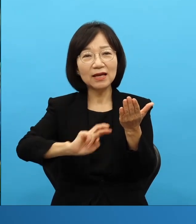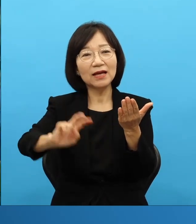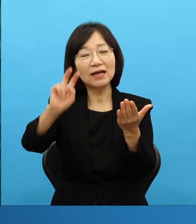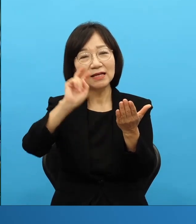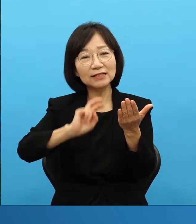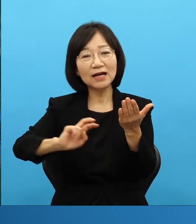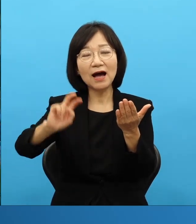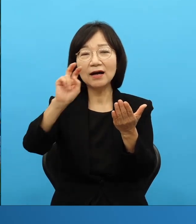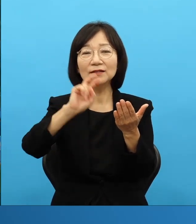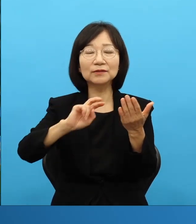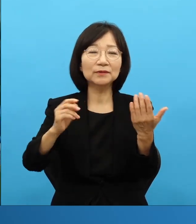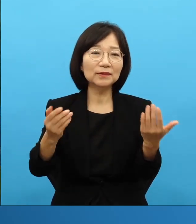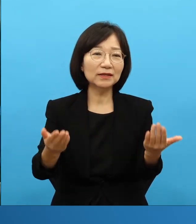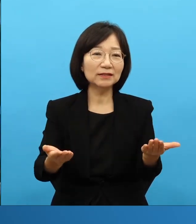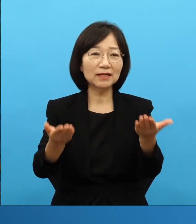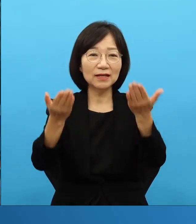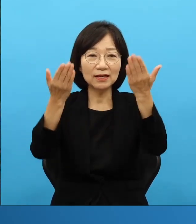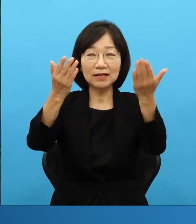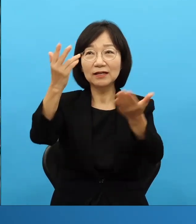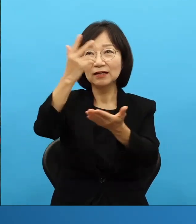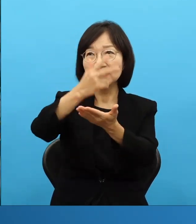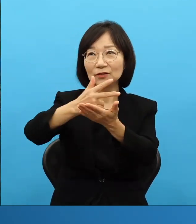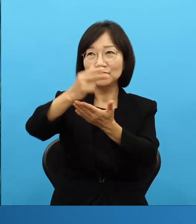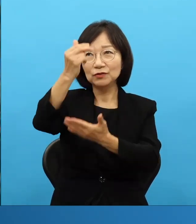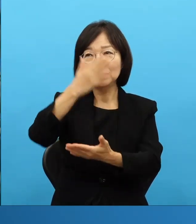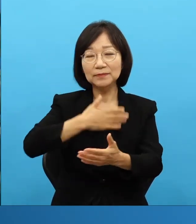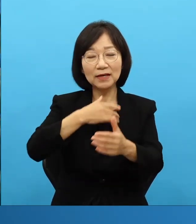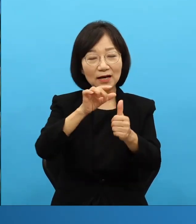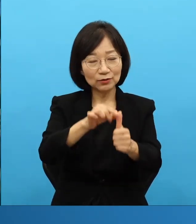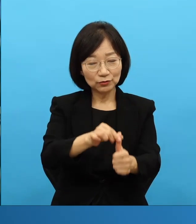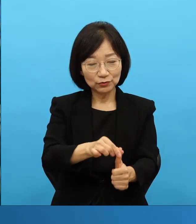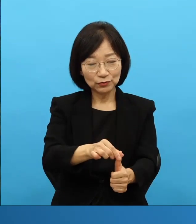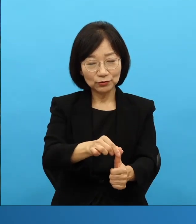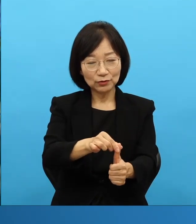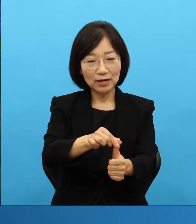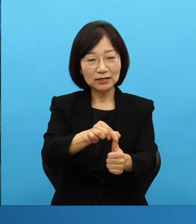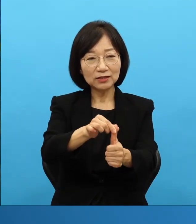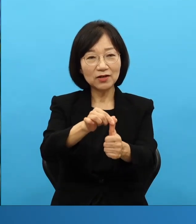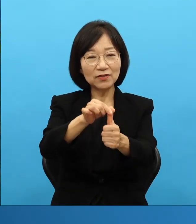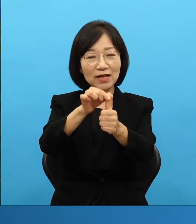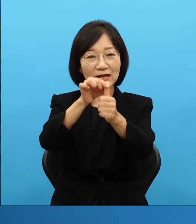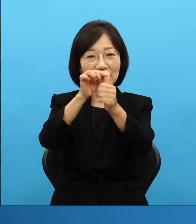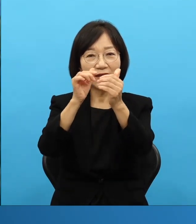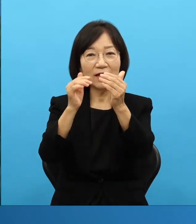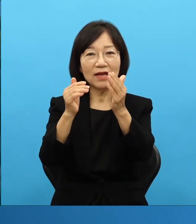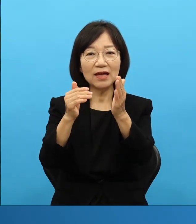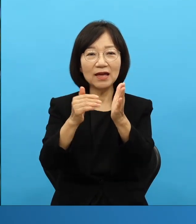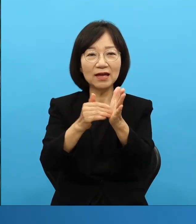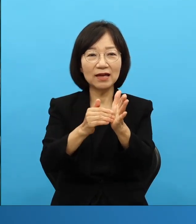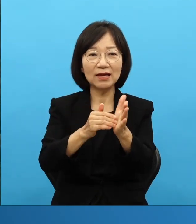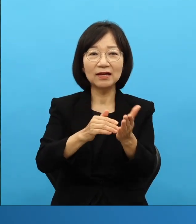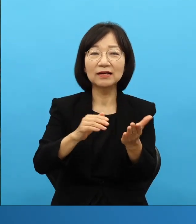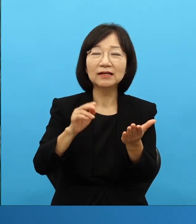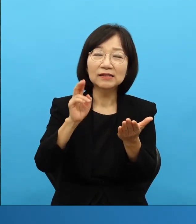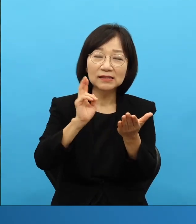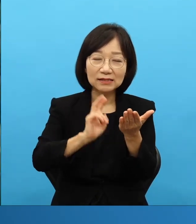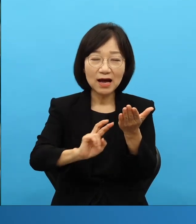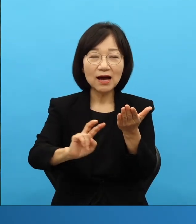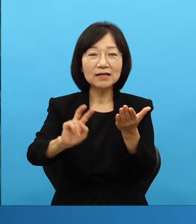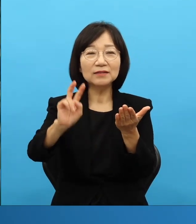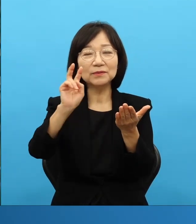산자와 죽은 자를 심판하러 오시리라. 성령을 믿사오며 거룩한 공회와 성도가 서로